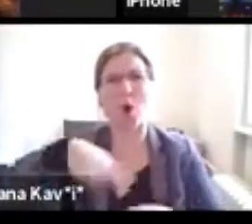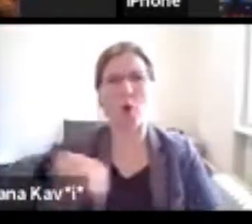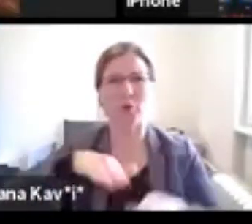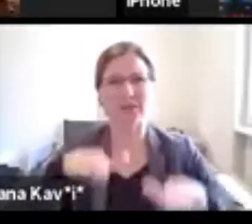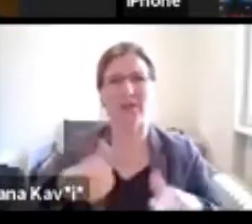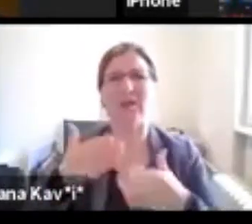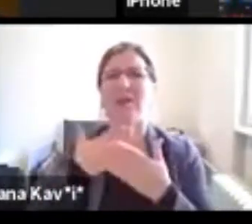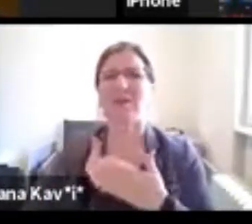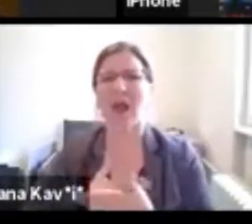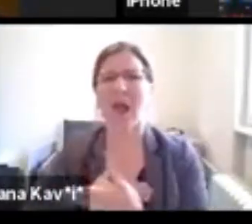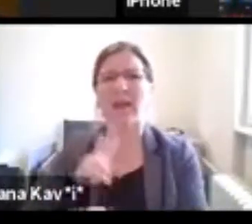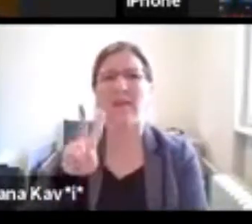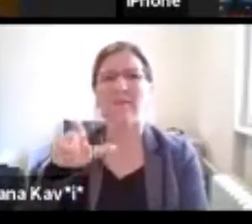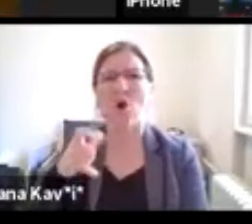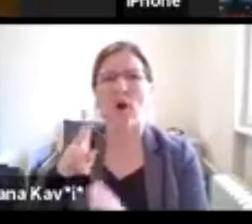ti što si s nama.